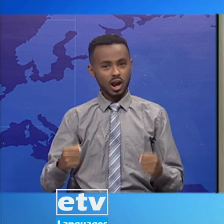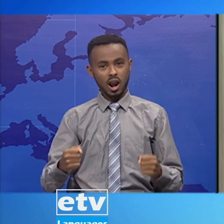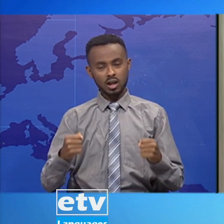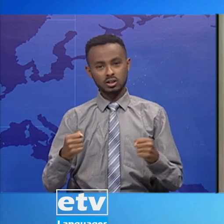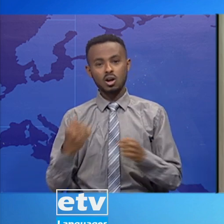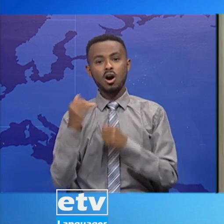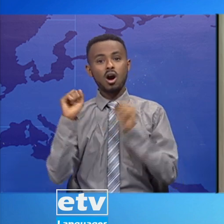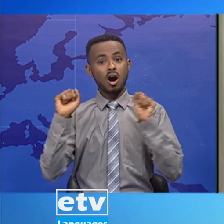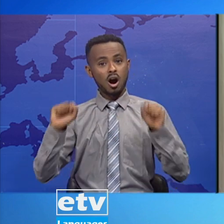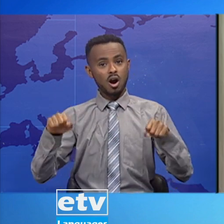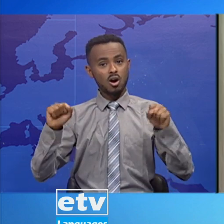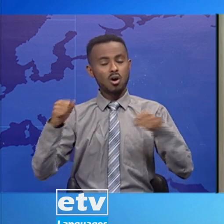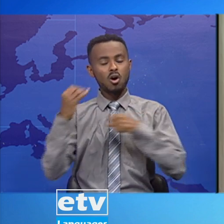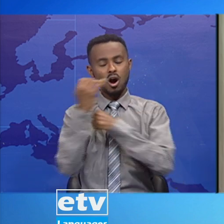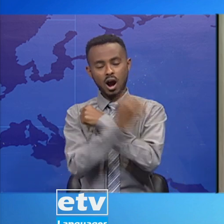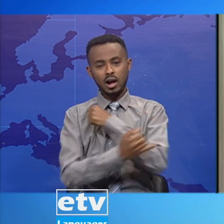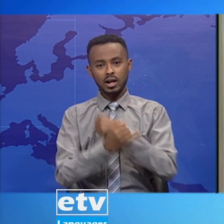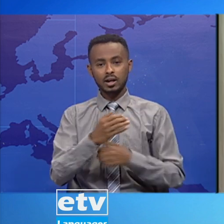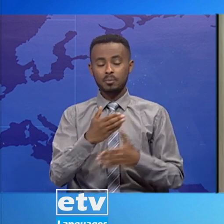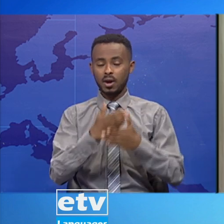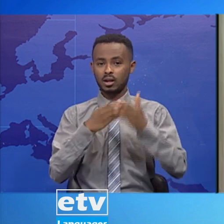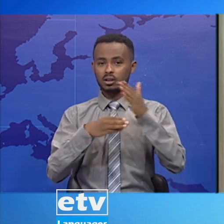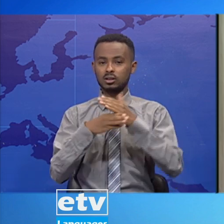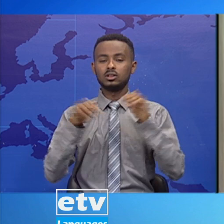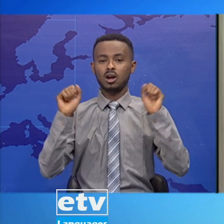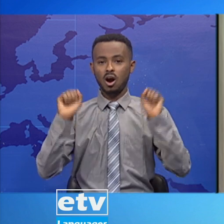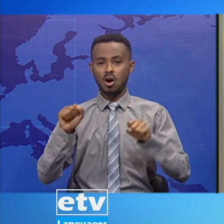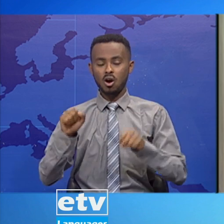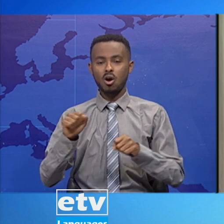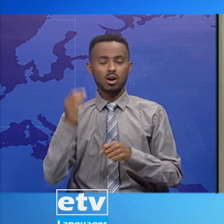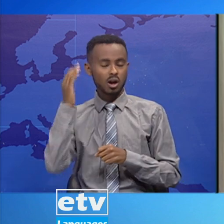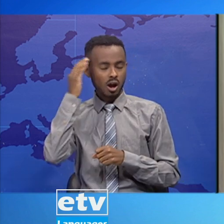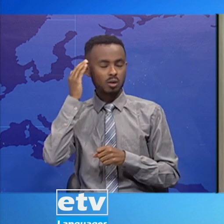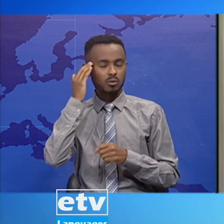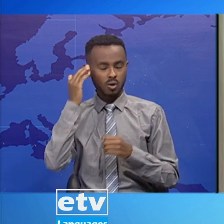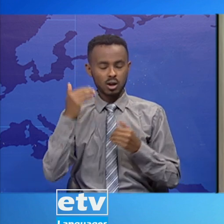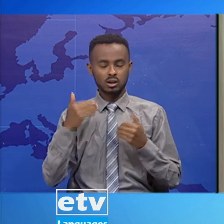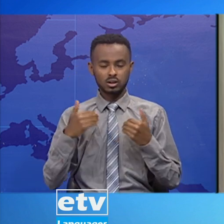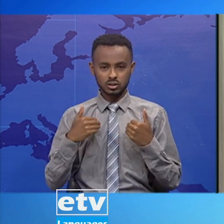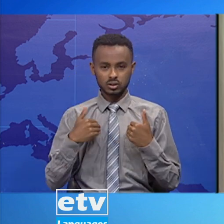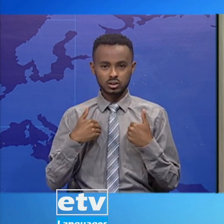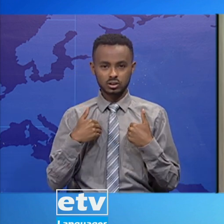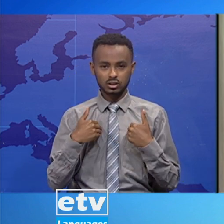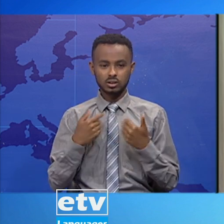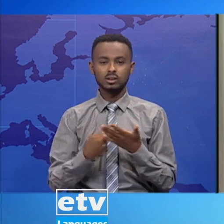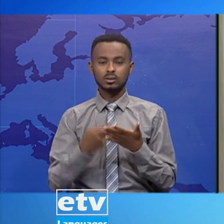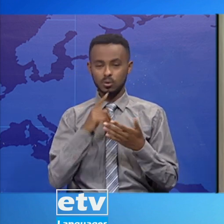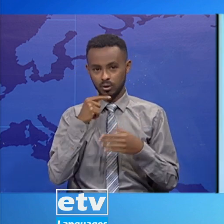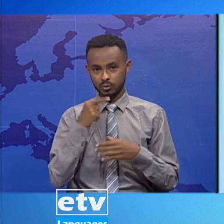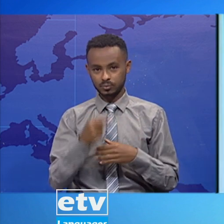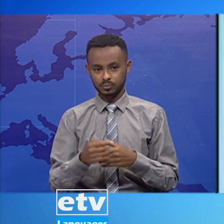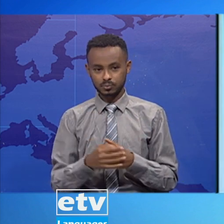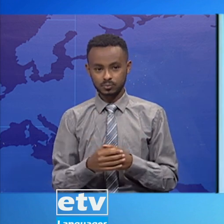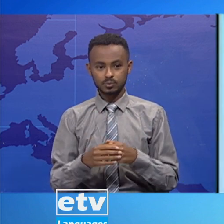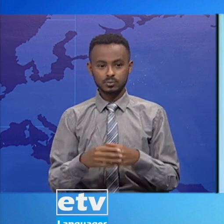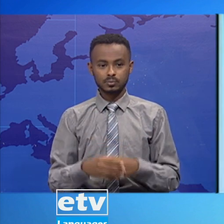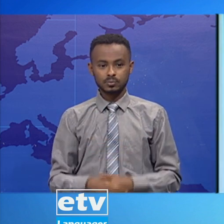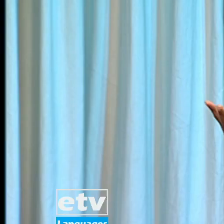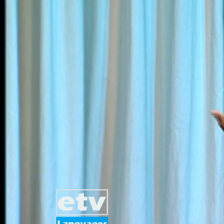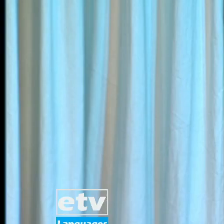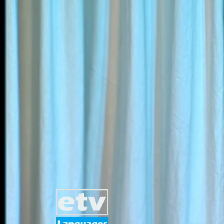አዎ ትችያለሽ አዎ ሀገር የሚያንስ አዎ አይመረው አለሽ ለዚህ ነው የሚለውና ቻላል